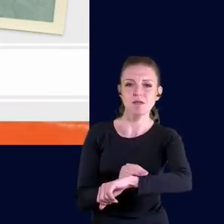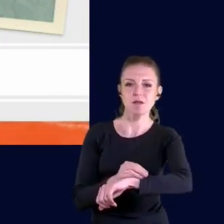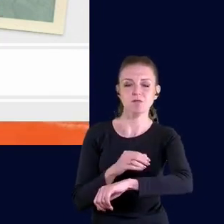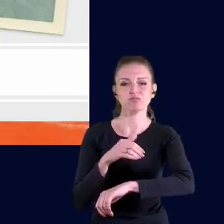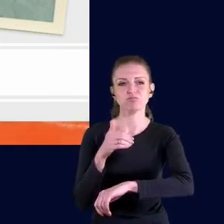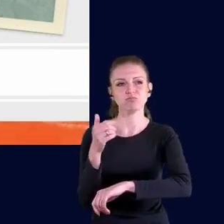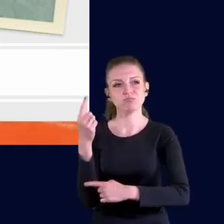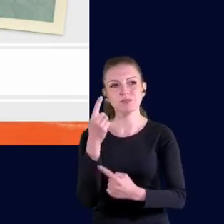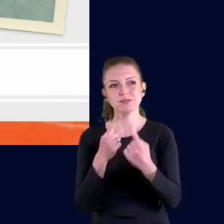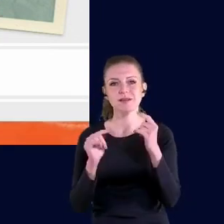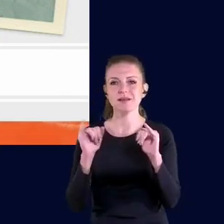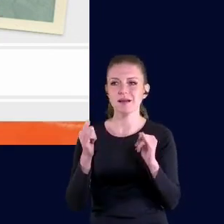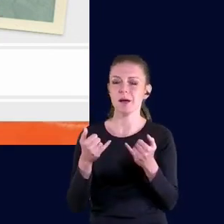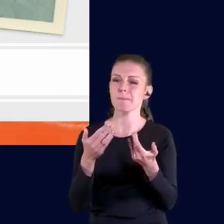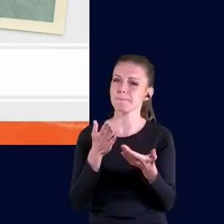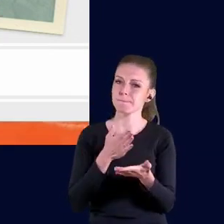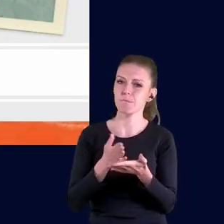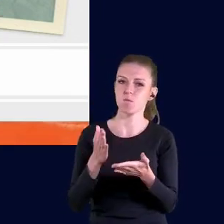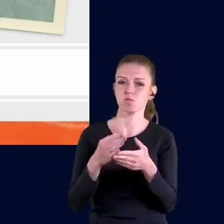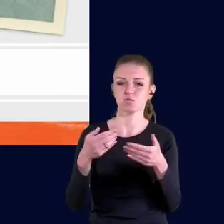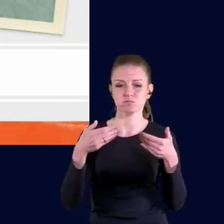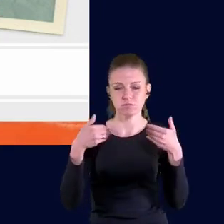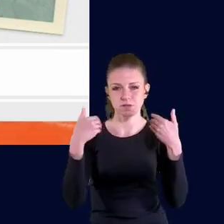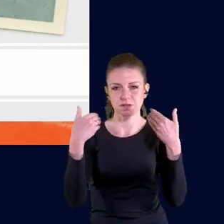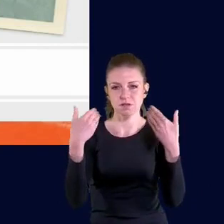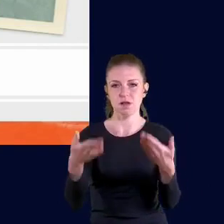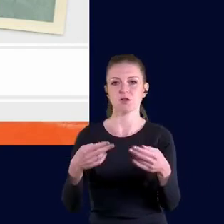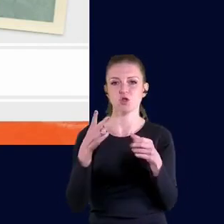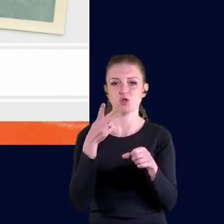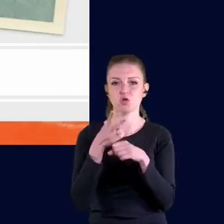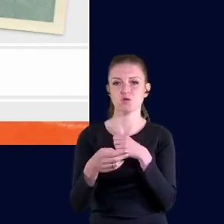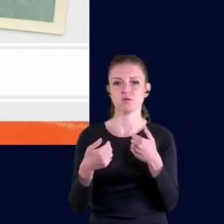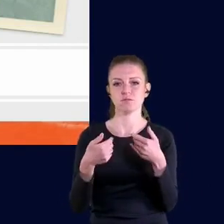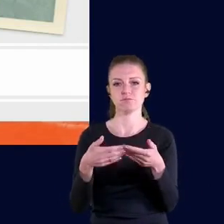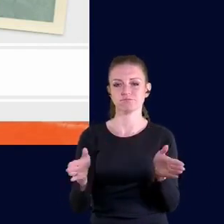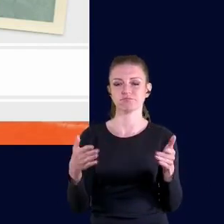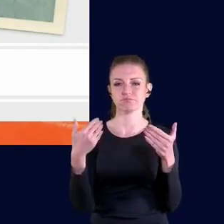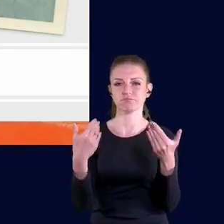myśleć o dostępności ludzie którzy wówczas